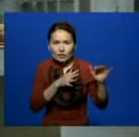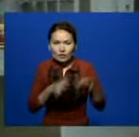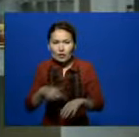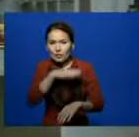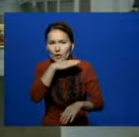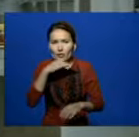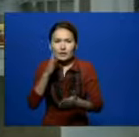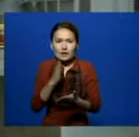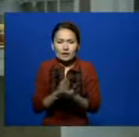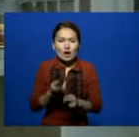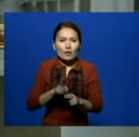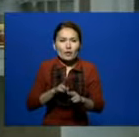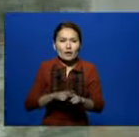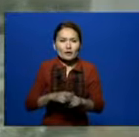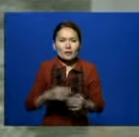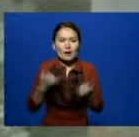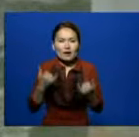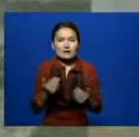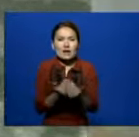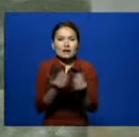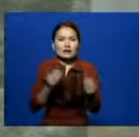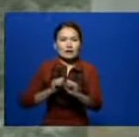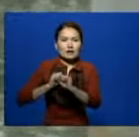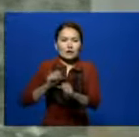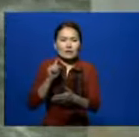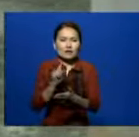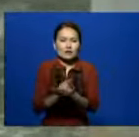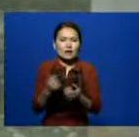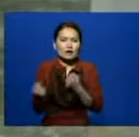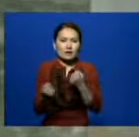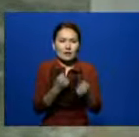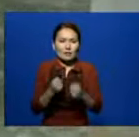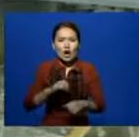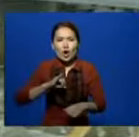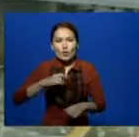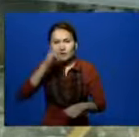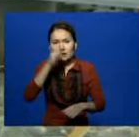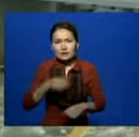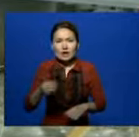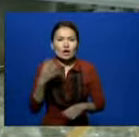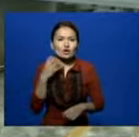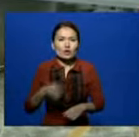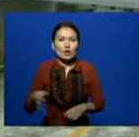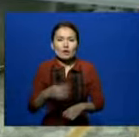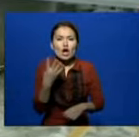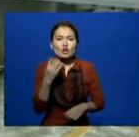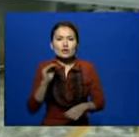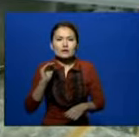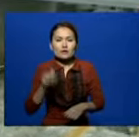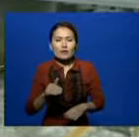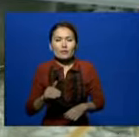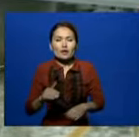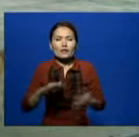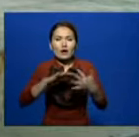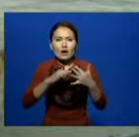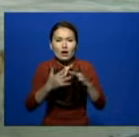қоймасын ернеуіне дейін толтырып, бұзып кете жаздайтын. Артығы Сырдариямен жібергенде оңтүстік Қазақстан мен Қызылорда облысындағы 400 мыңнан аса тұрғыны